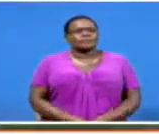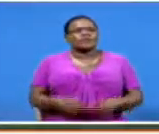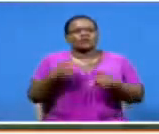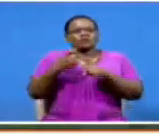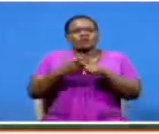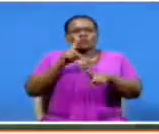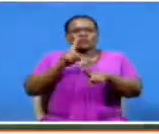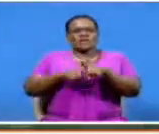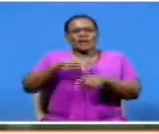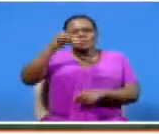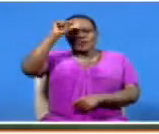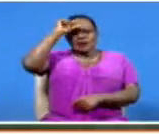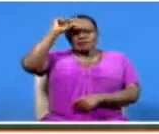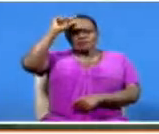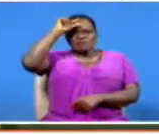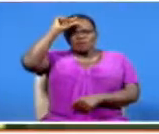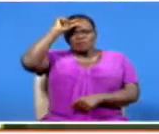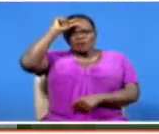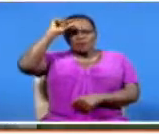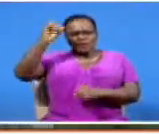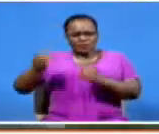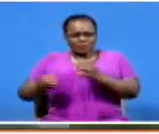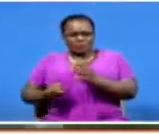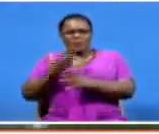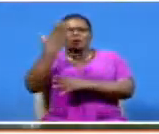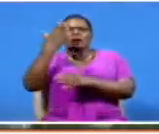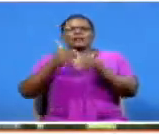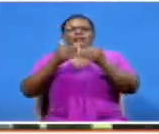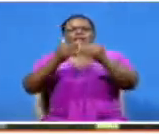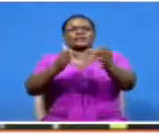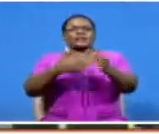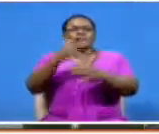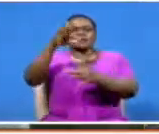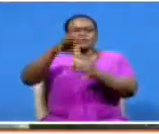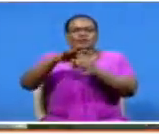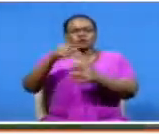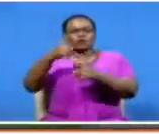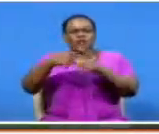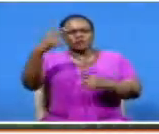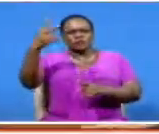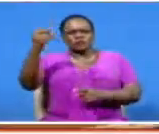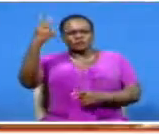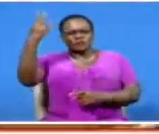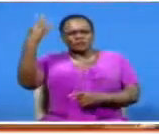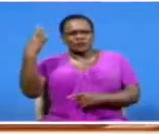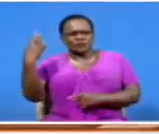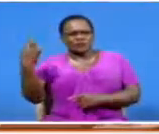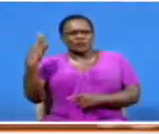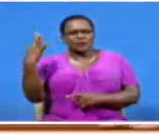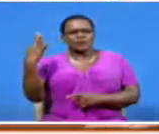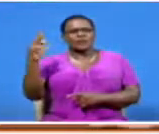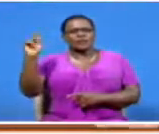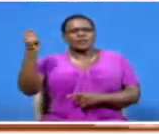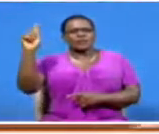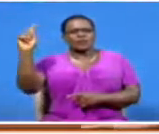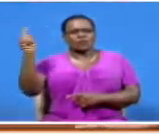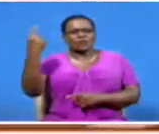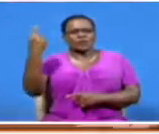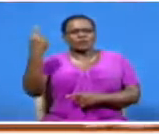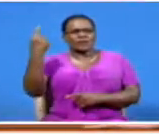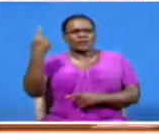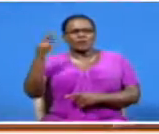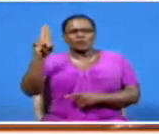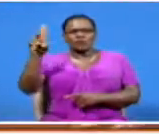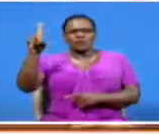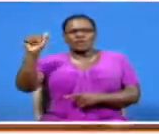Tangu serikali ya Kenya Kwanza ilipotoa uongozi baada ya uchaguzi wa urais mwaka 2022, wana Kenya Kwanza na wandani wa